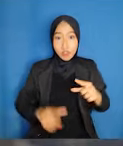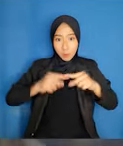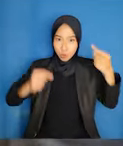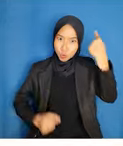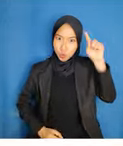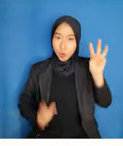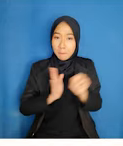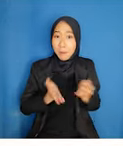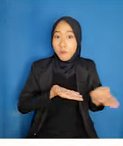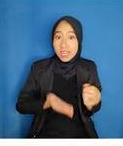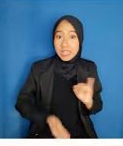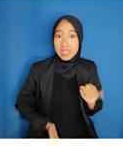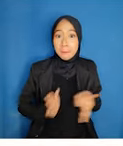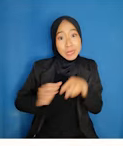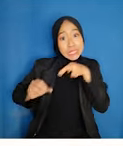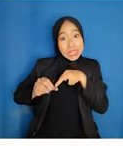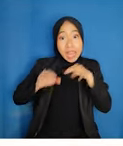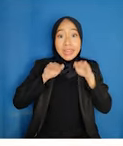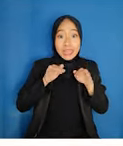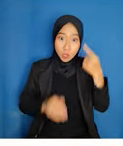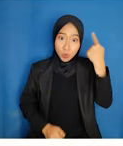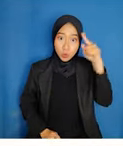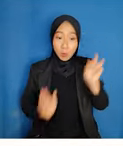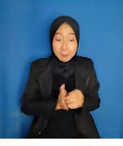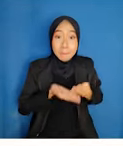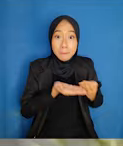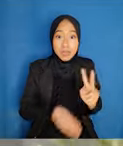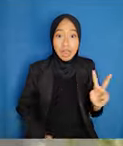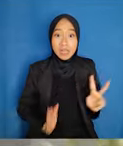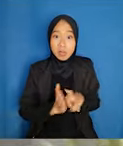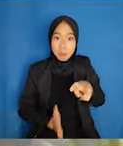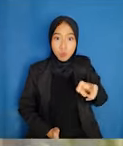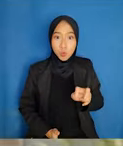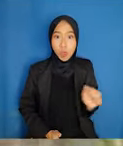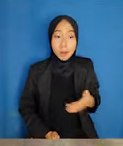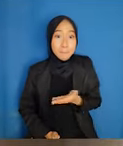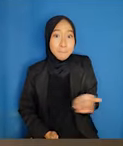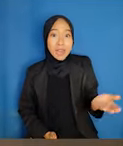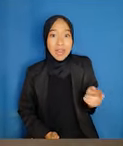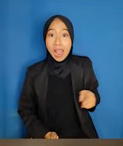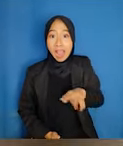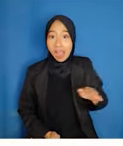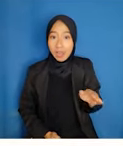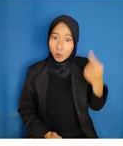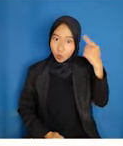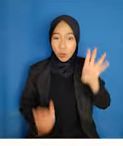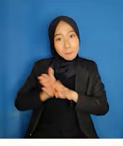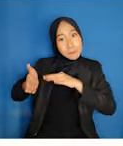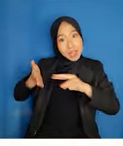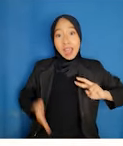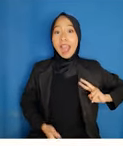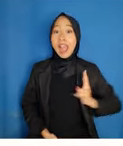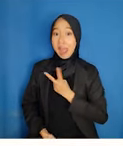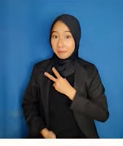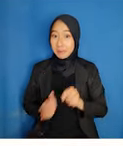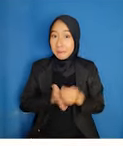dan memfasilitasi peserta didik untuk memberikan kebutuhan mereka dalam belajar. Kami memberikan pelatihan